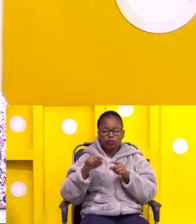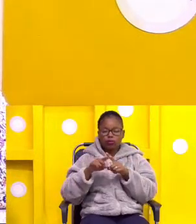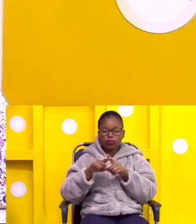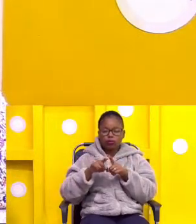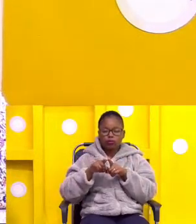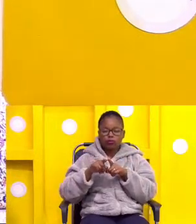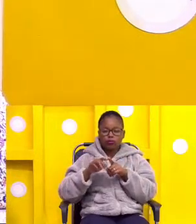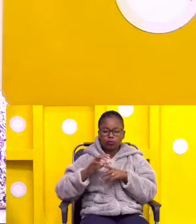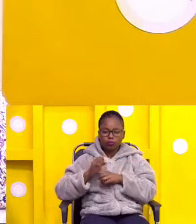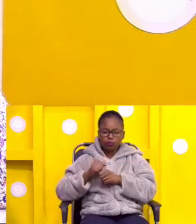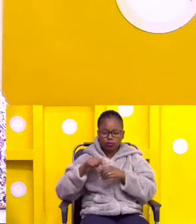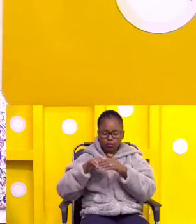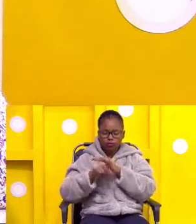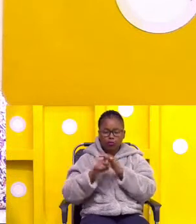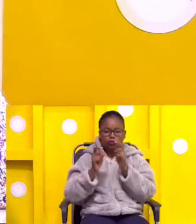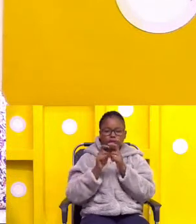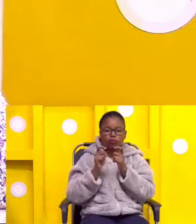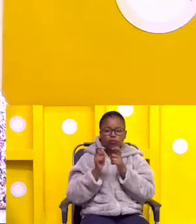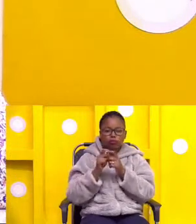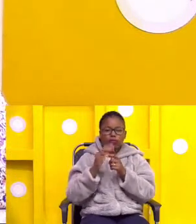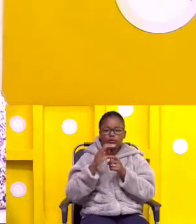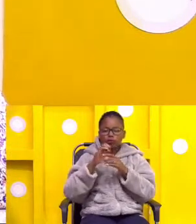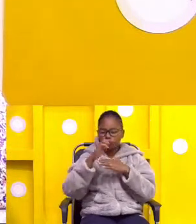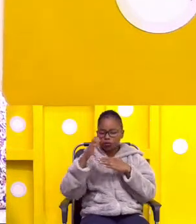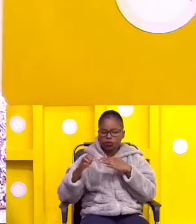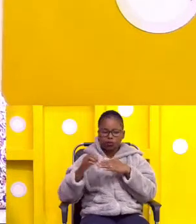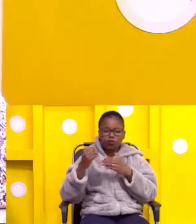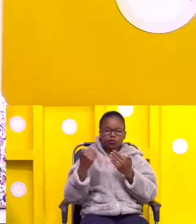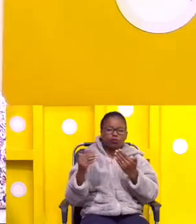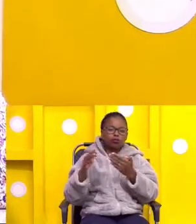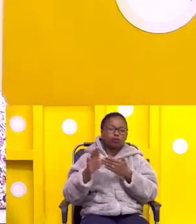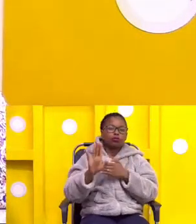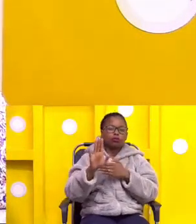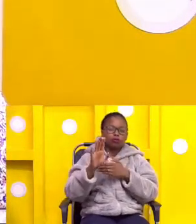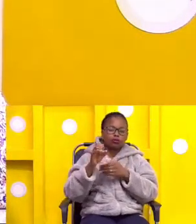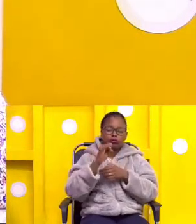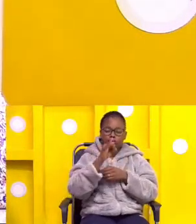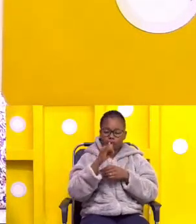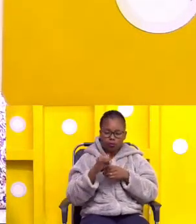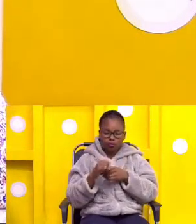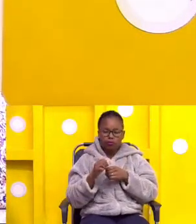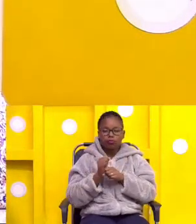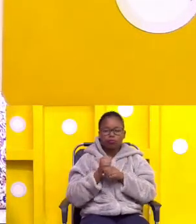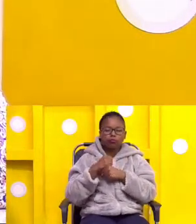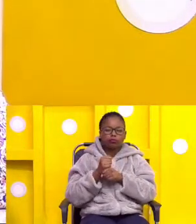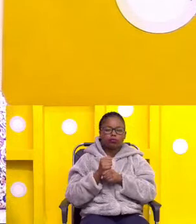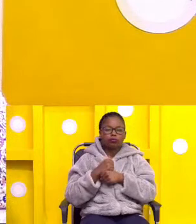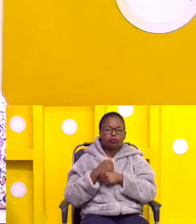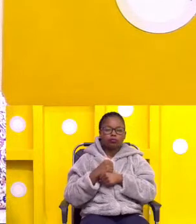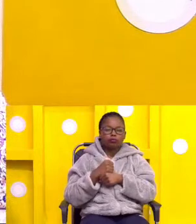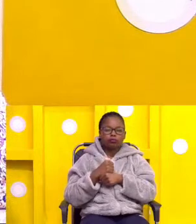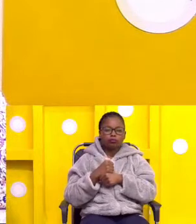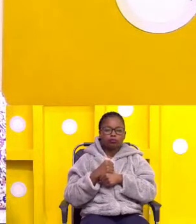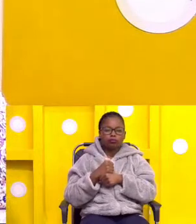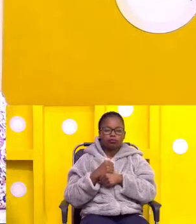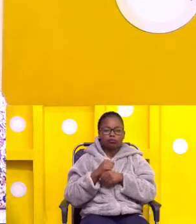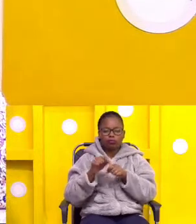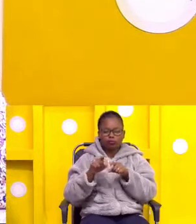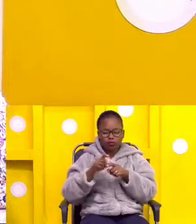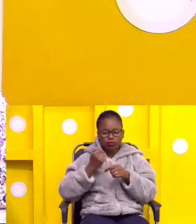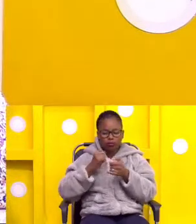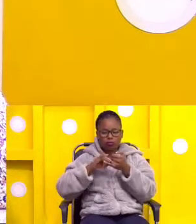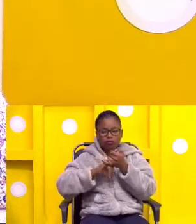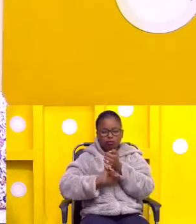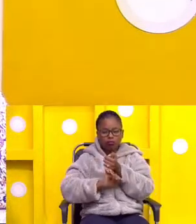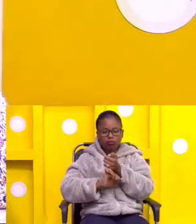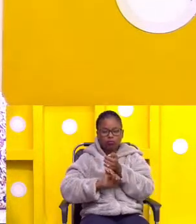ruwaine na nao nini diye siya na. Uge situa gai. Nao nini diye mutumio ke mutua